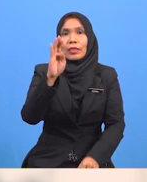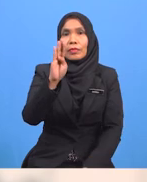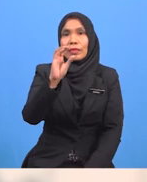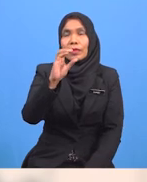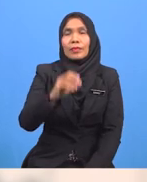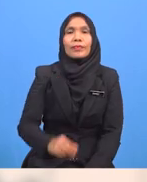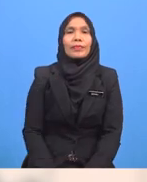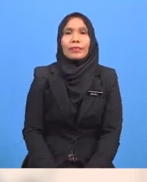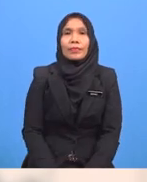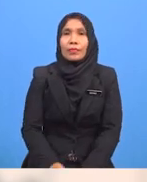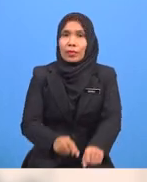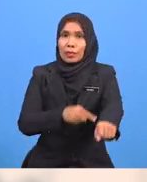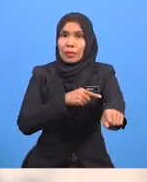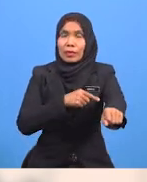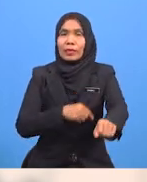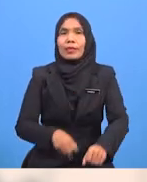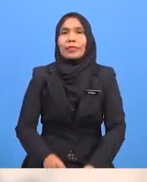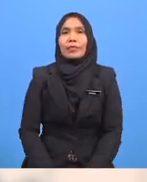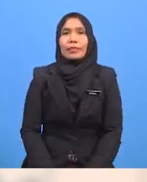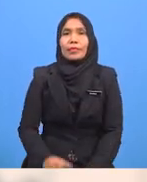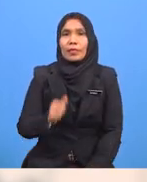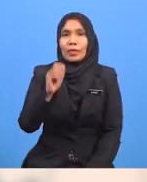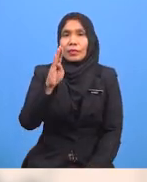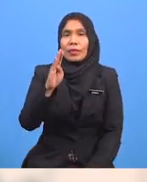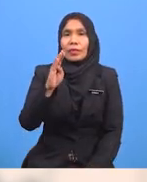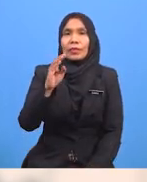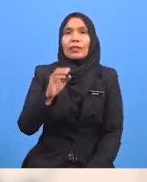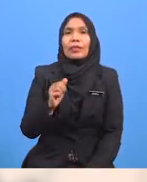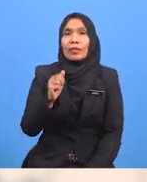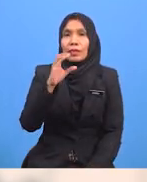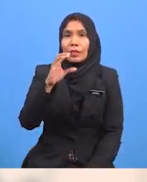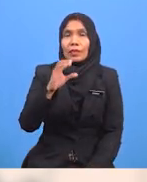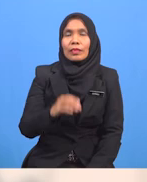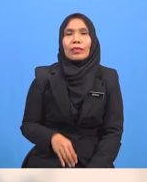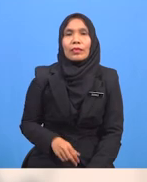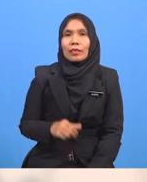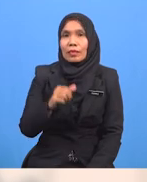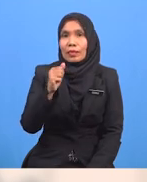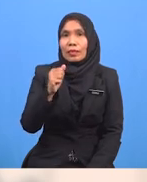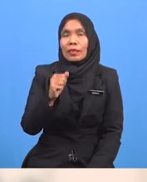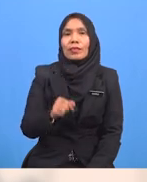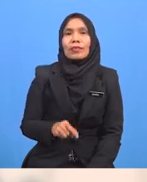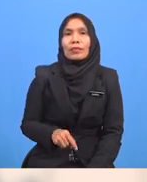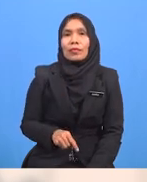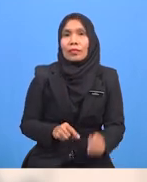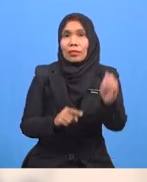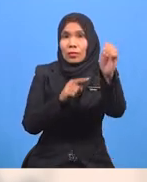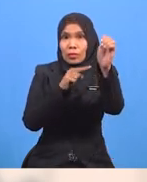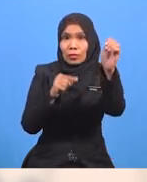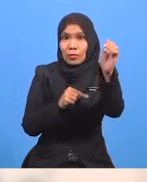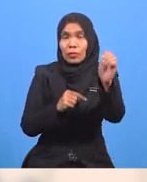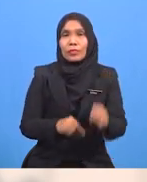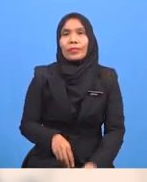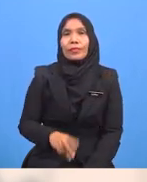panjang sisi AB BC dan sudut kandung e juga diberi dengan